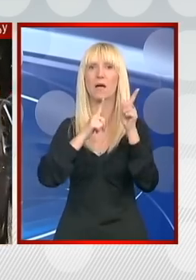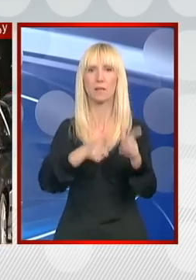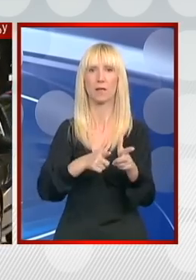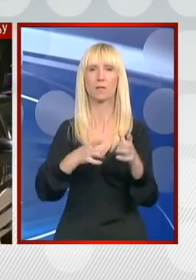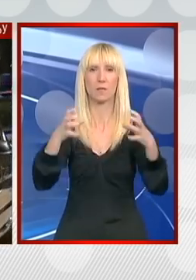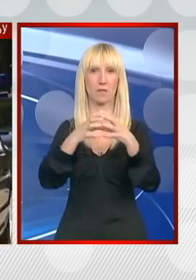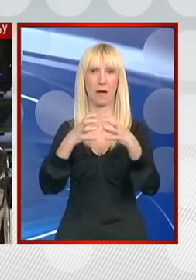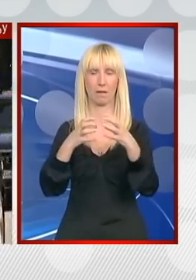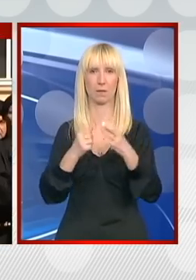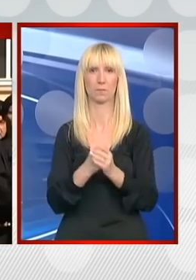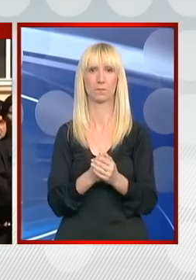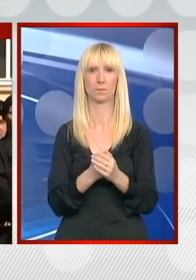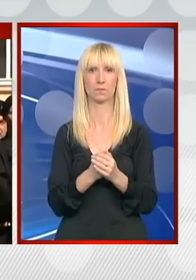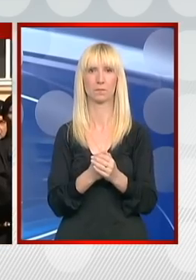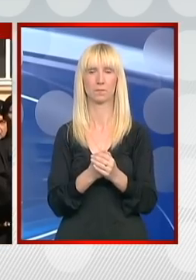artiljerijske brigade.